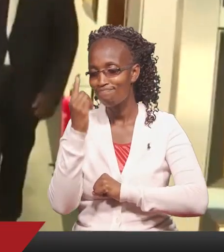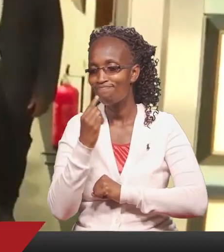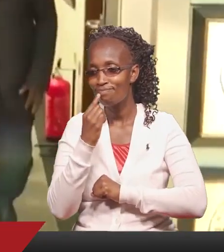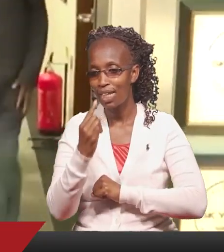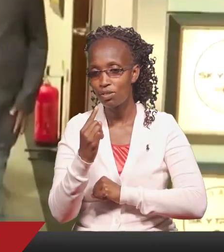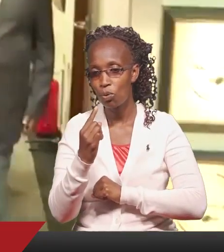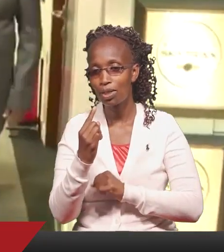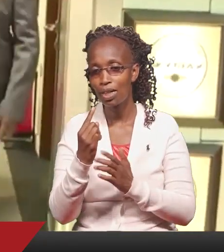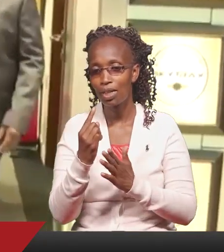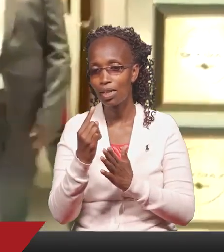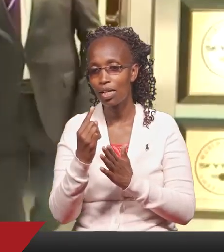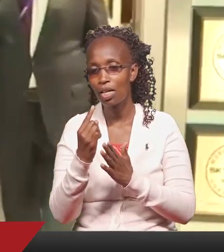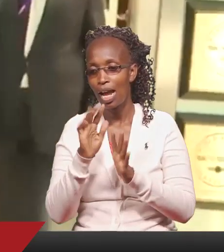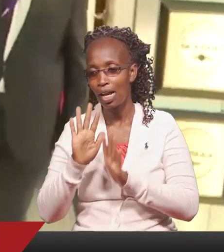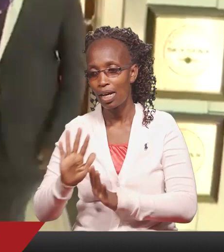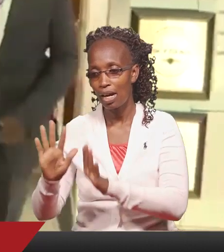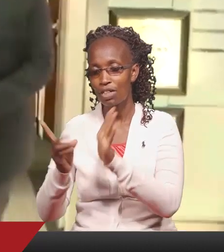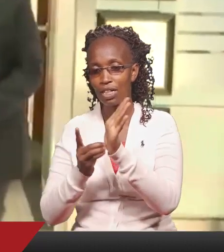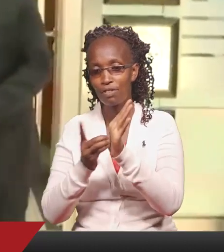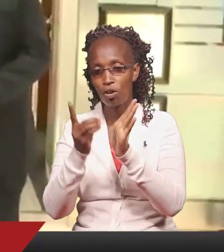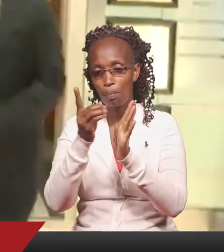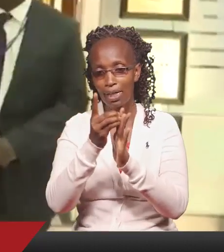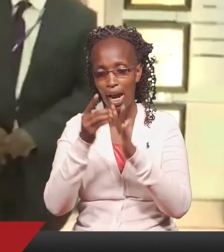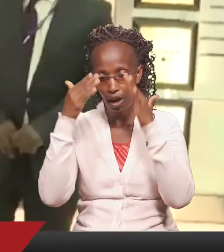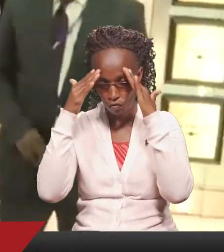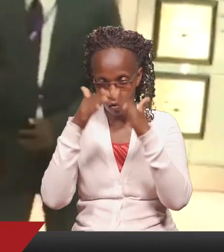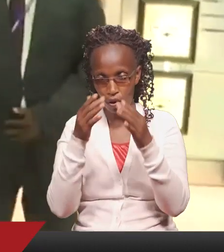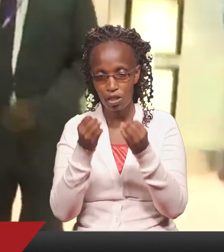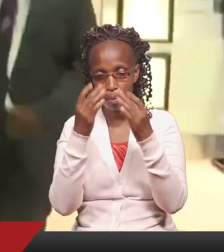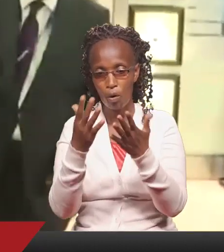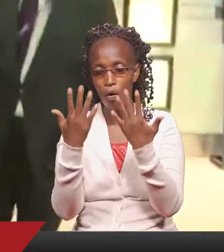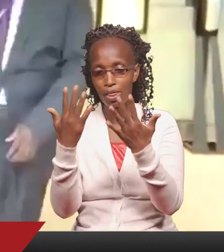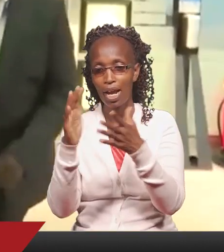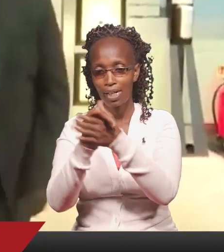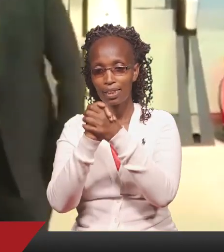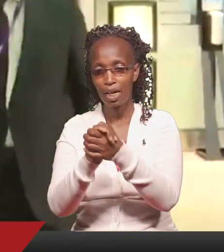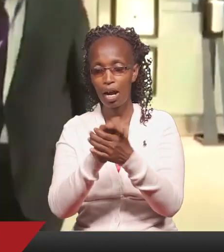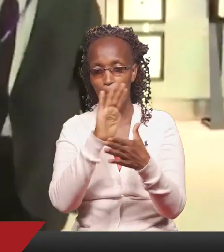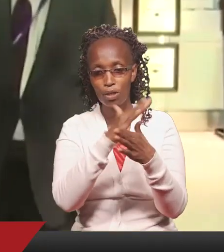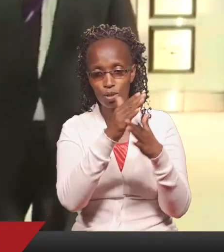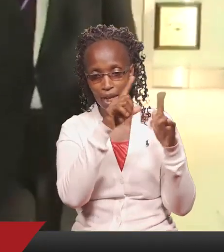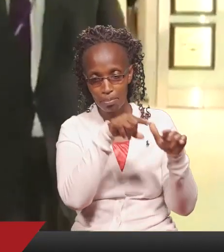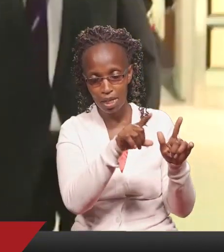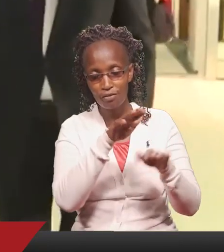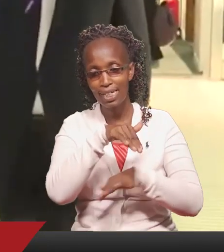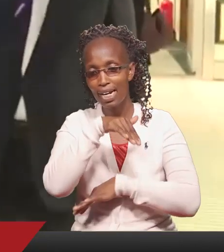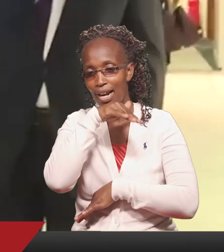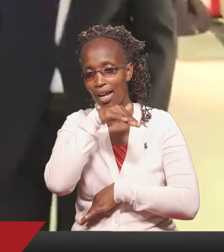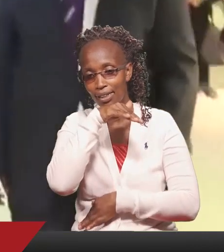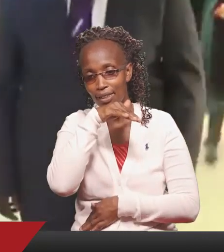kwa madai aliisaza maendeleo na kuangazia kwa sana salamu za heri baina yake na Raila